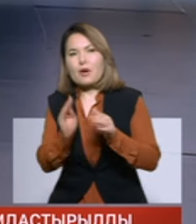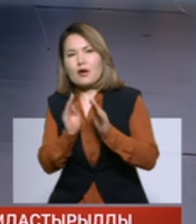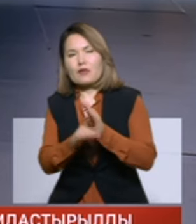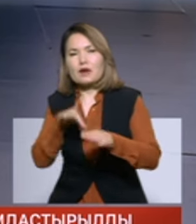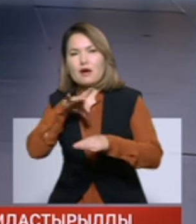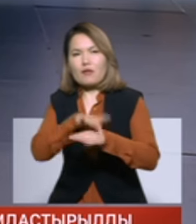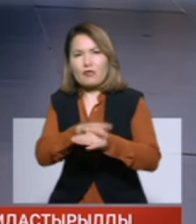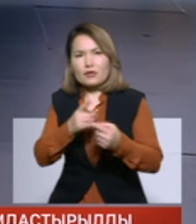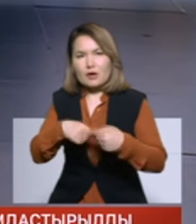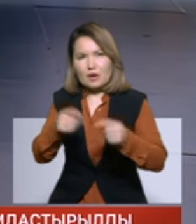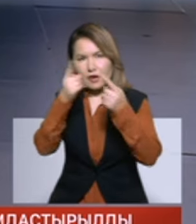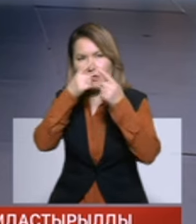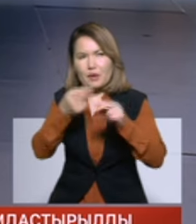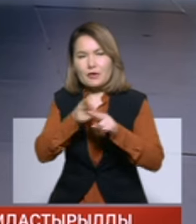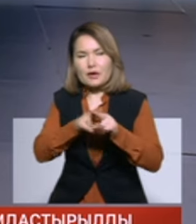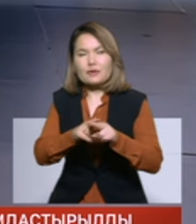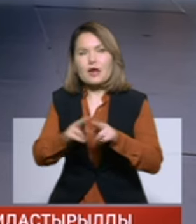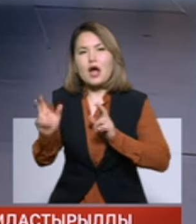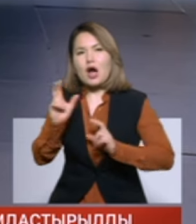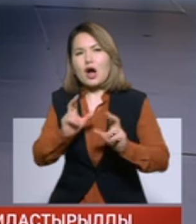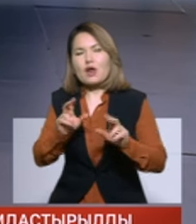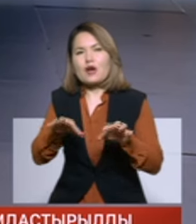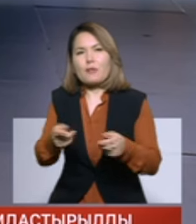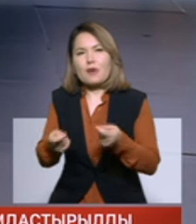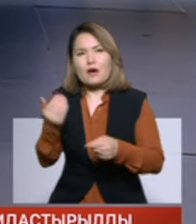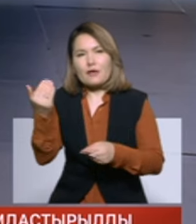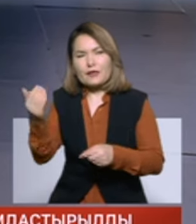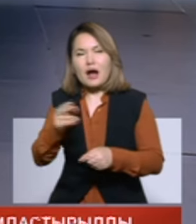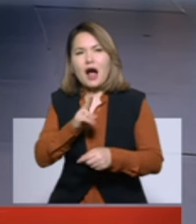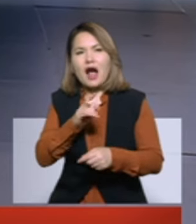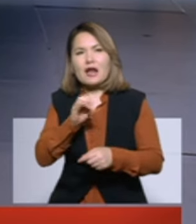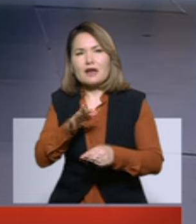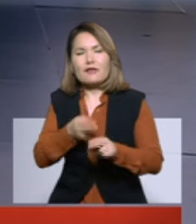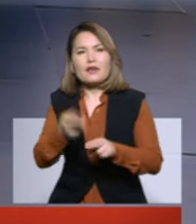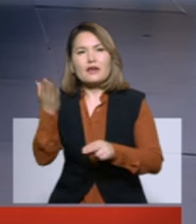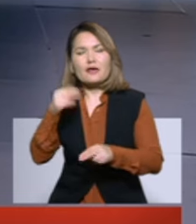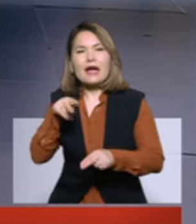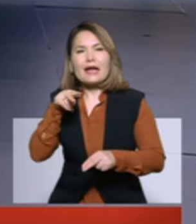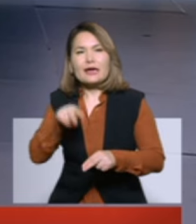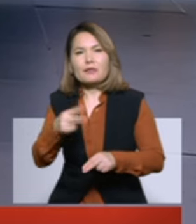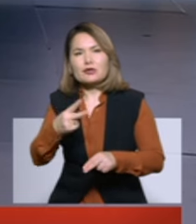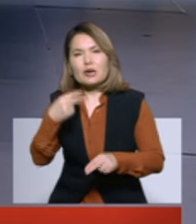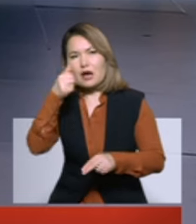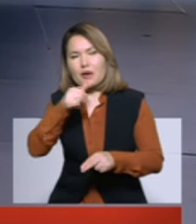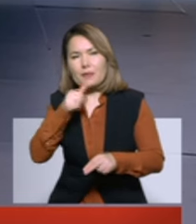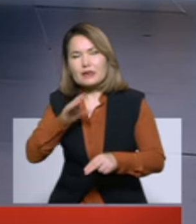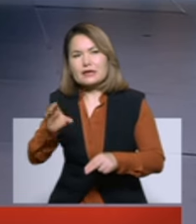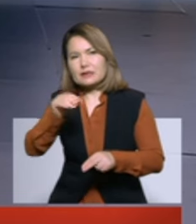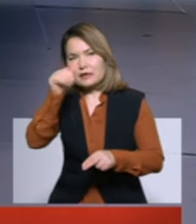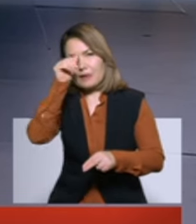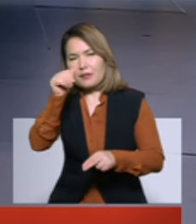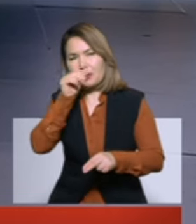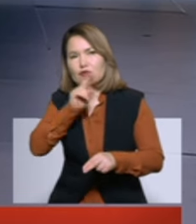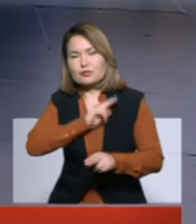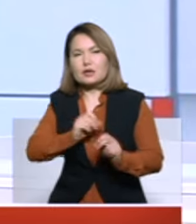агенттігі хабарлап отыр. Оқу орнының басқарма төрағасы Әсет Қалиев бұл қызметке 2022 жылдың 42-інде келген